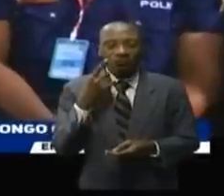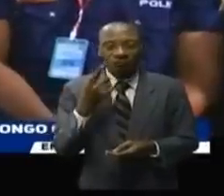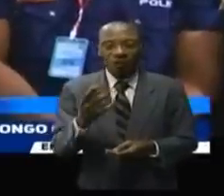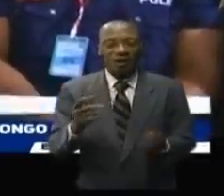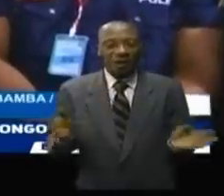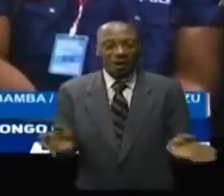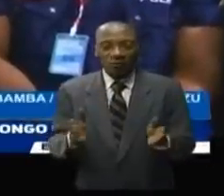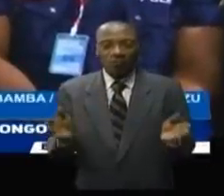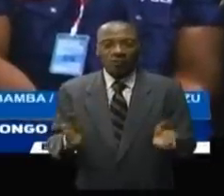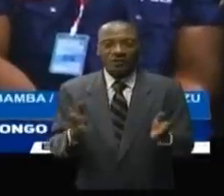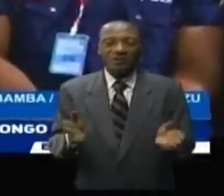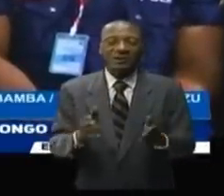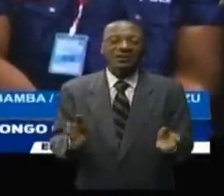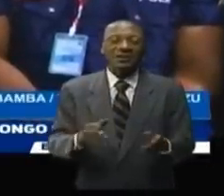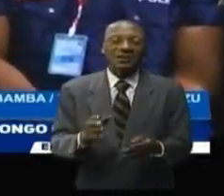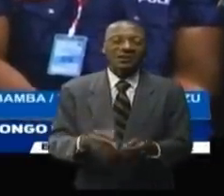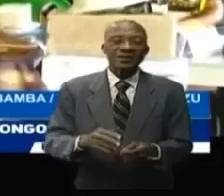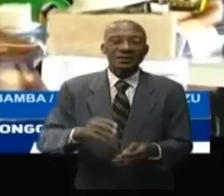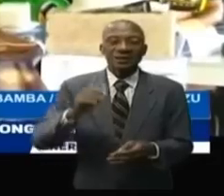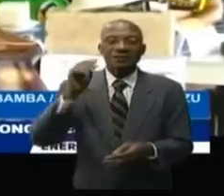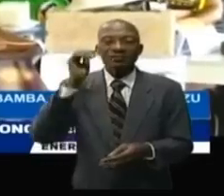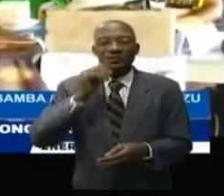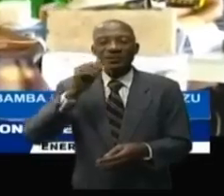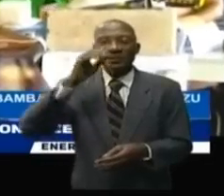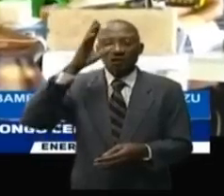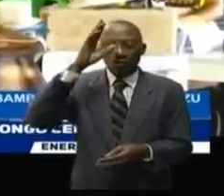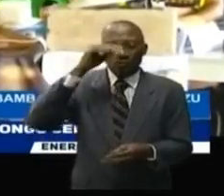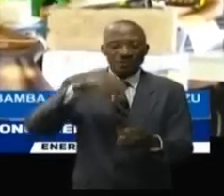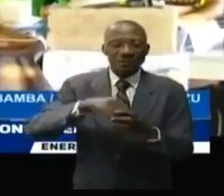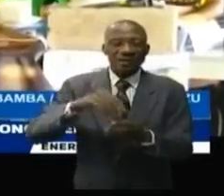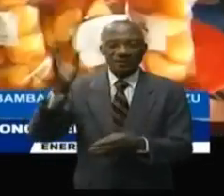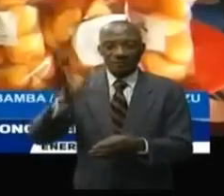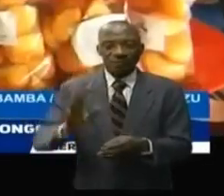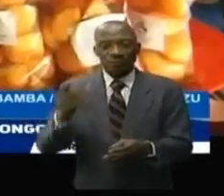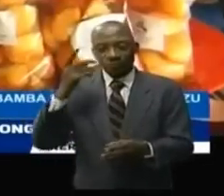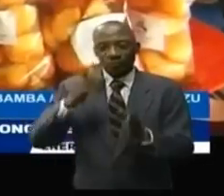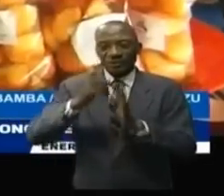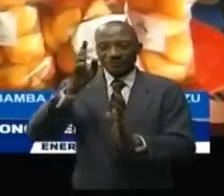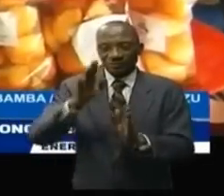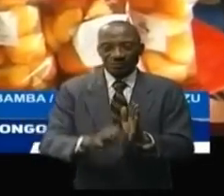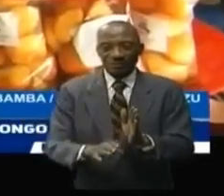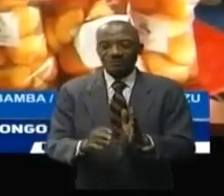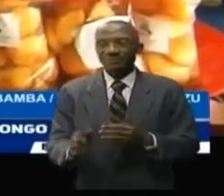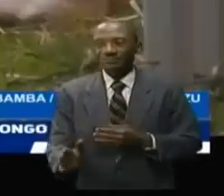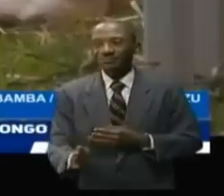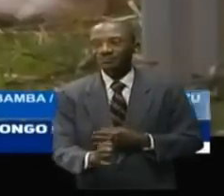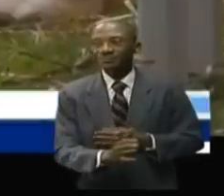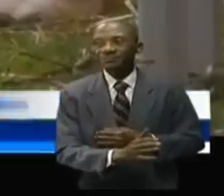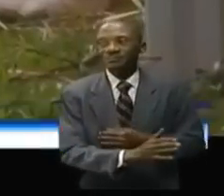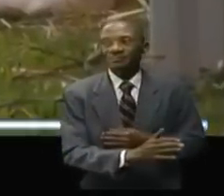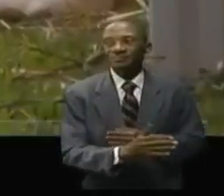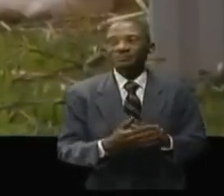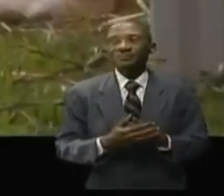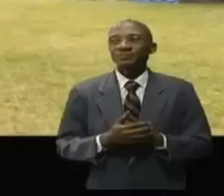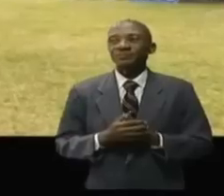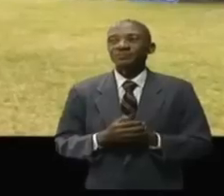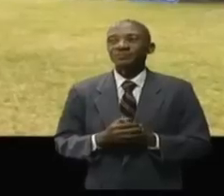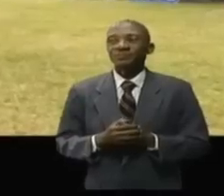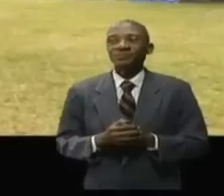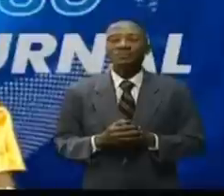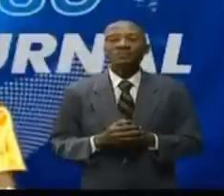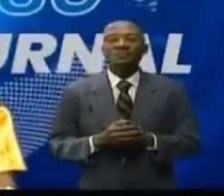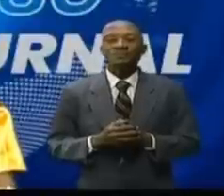qui réfléchissaient sur le thème « L'agro-industrie, moteur de croissance et de développement du Congo